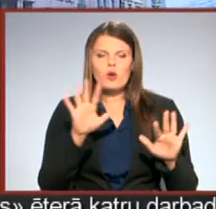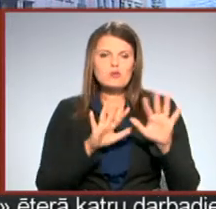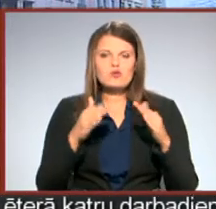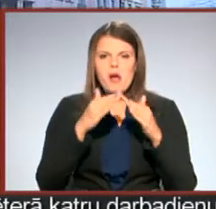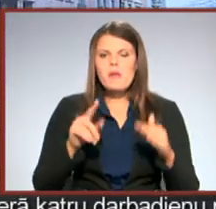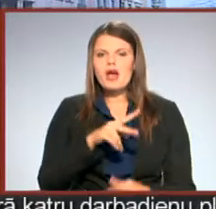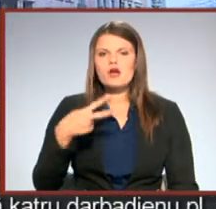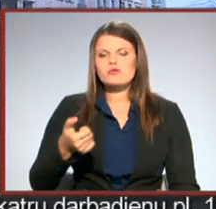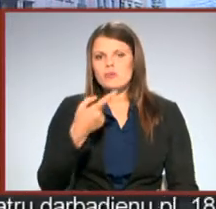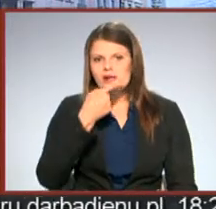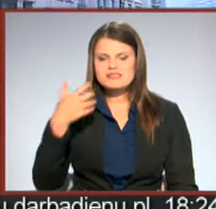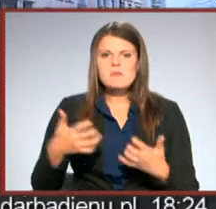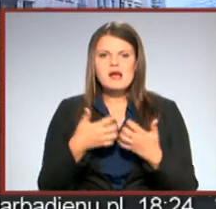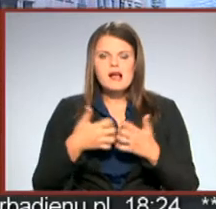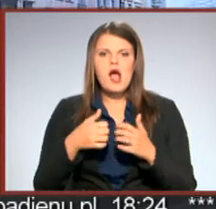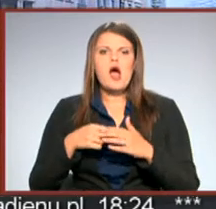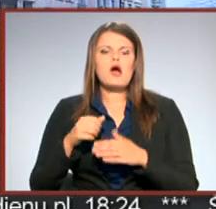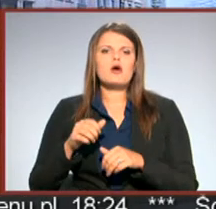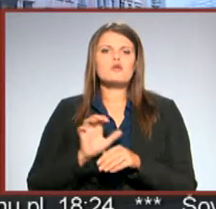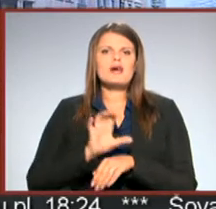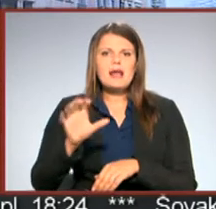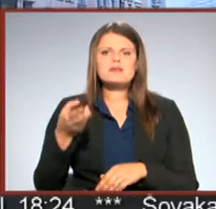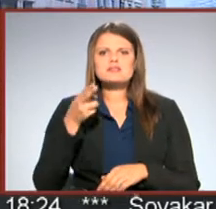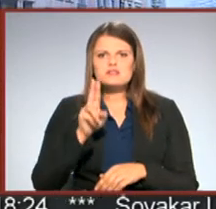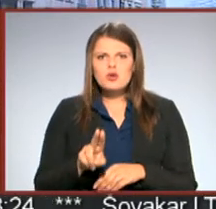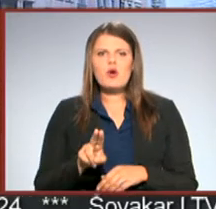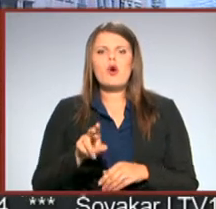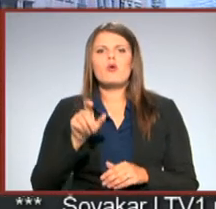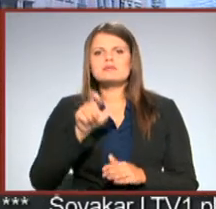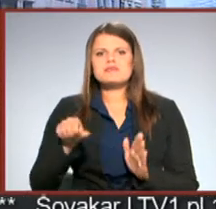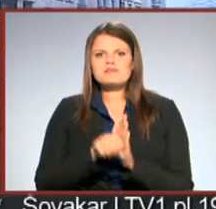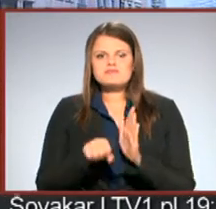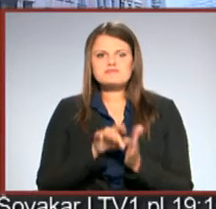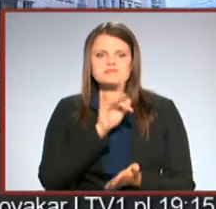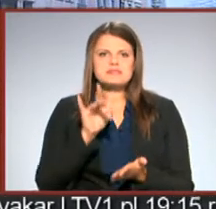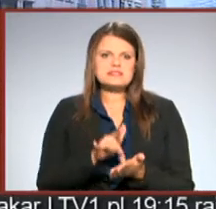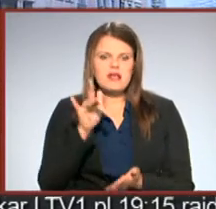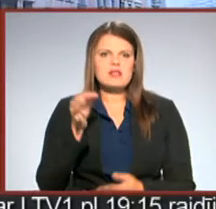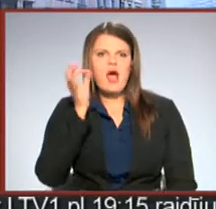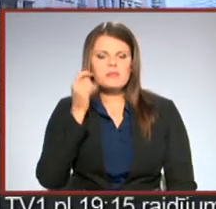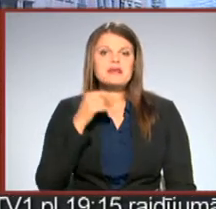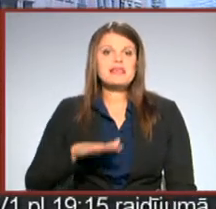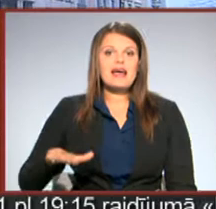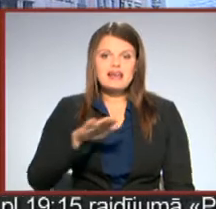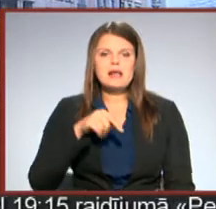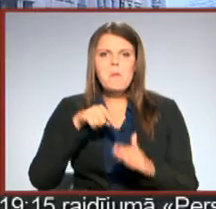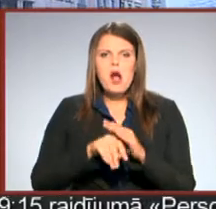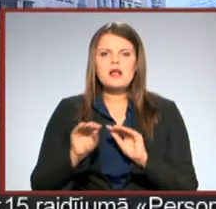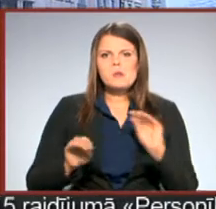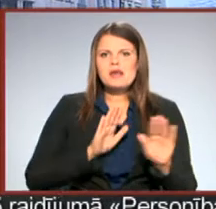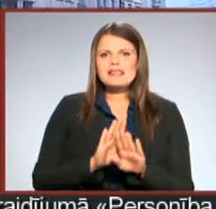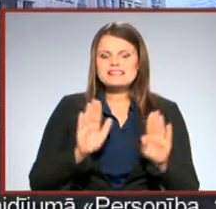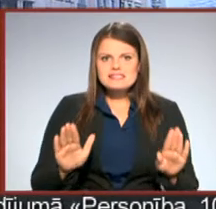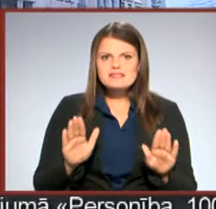20. Gadsimta karu, masu represiju un genocīda relikts Rīgas centrā. Skaudrās pagātnes liecības, čekas pagrabi un izstādes, ko iekārtojas